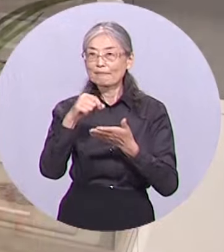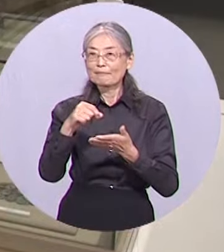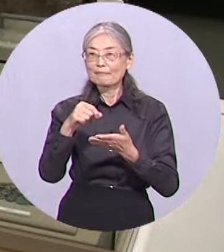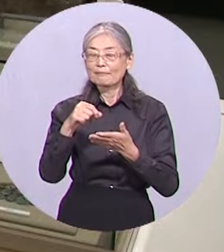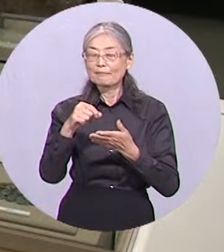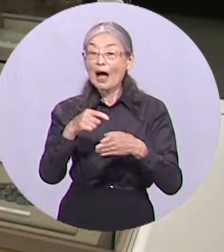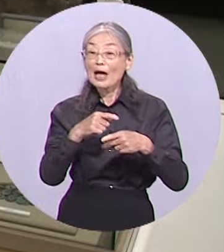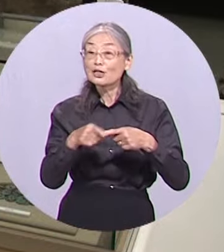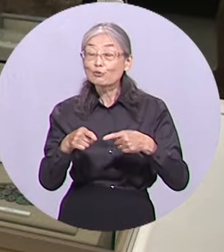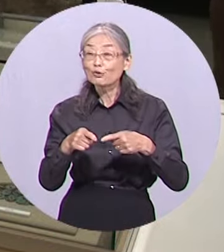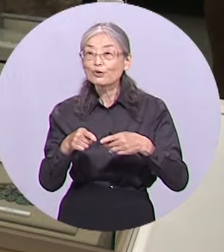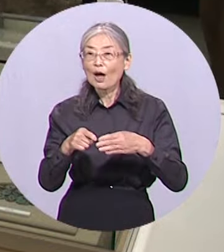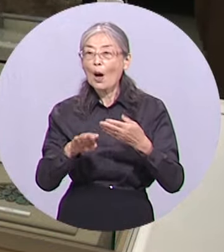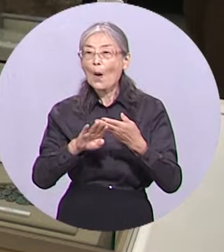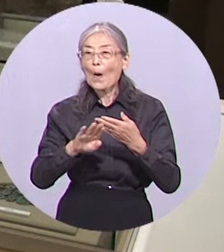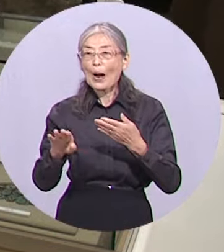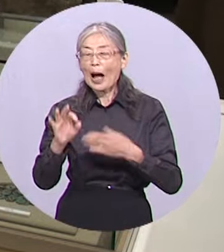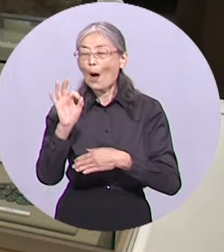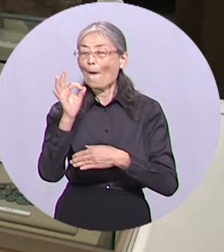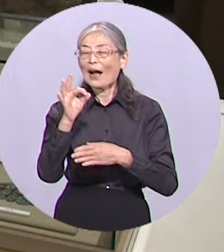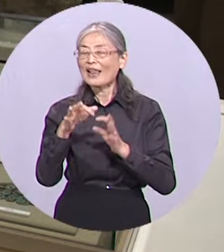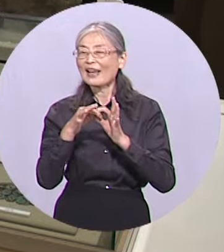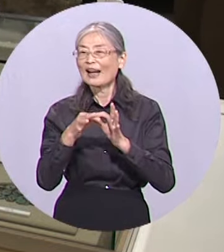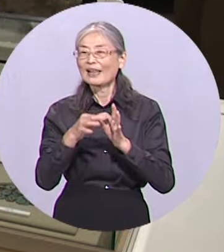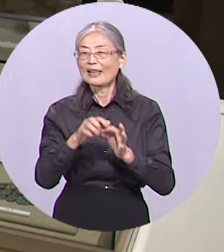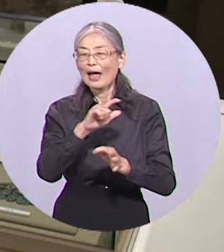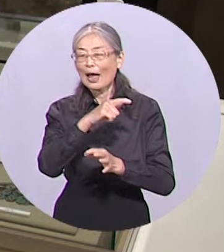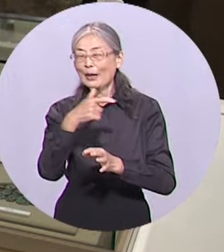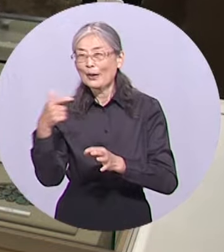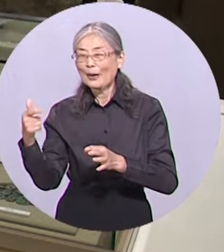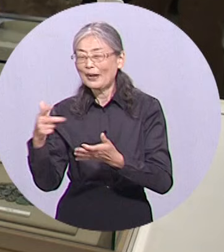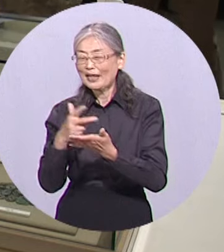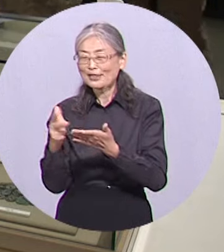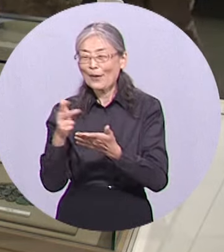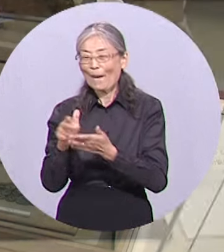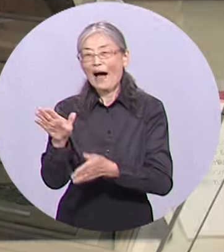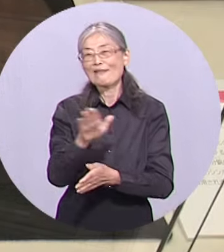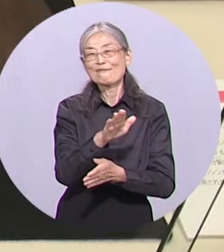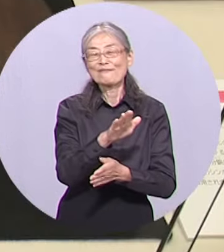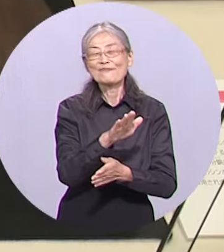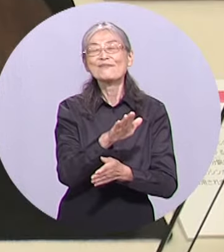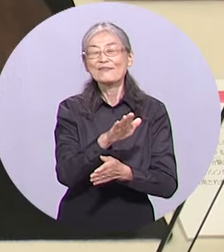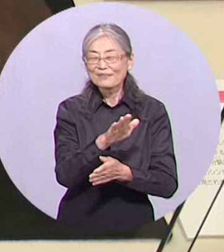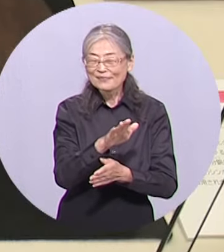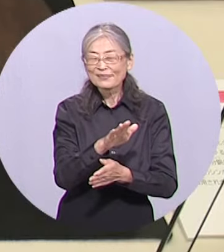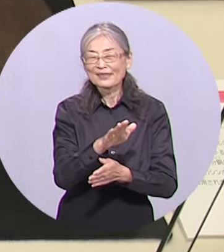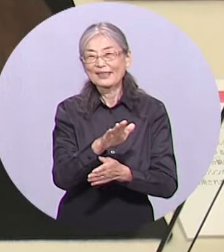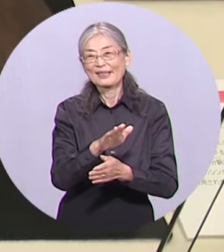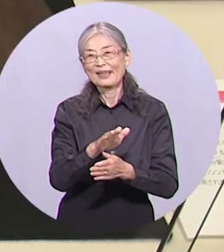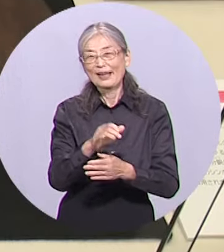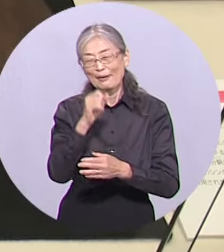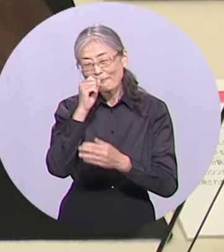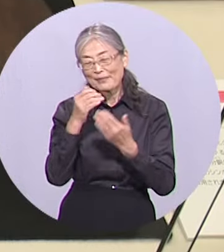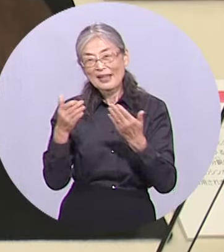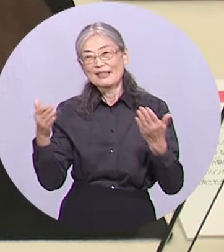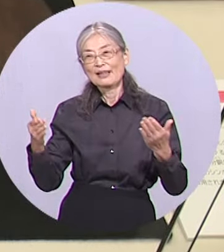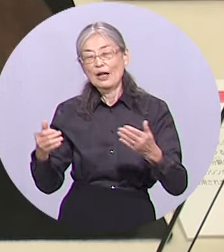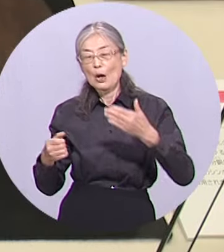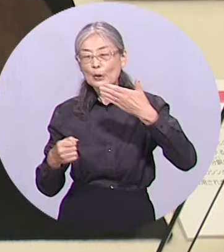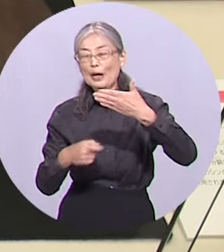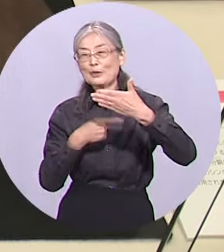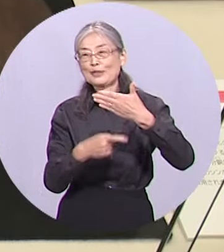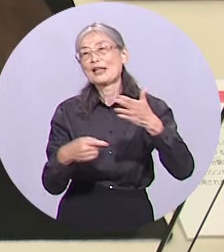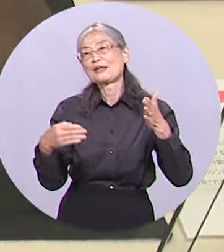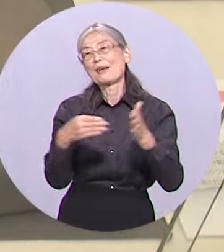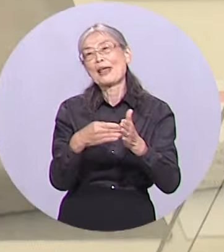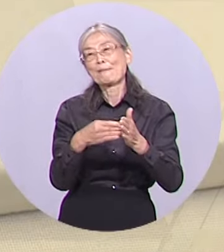ほんの一部でして、他にもお金にまつわるいろんな道具や資料などがあって、面白そうな展示が盛りだくさんです。9月1日まで開